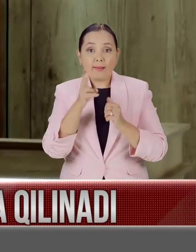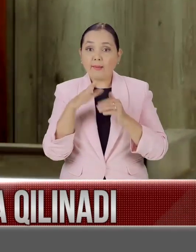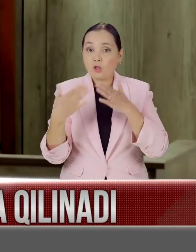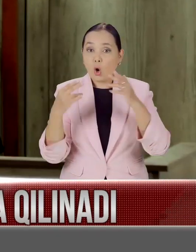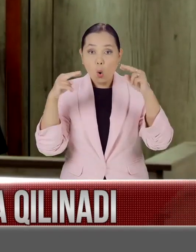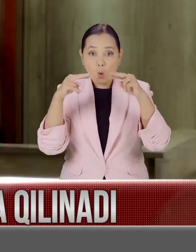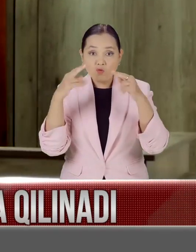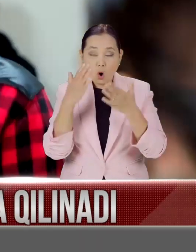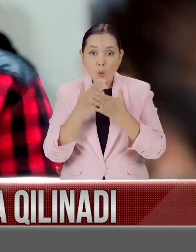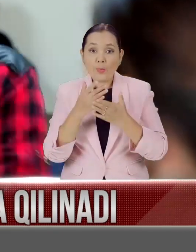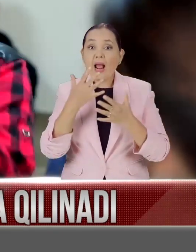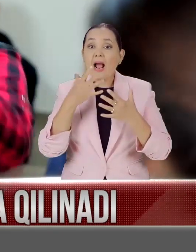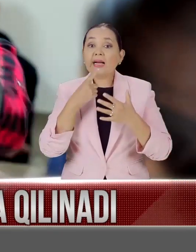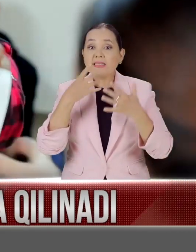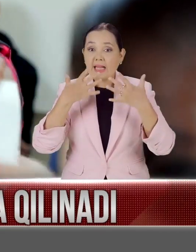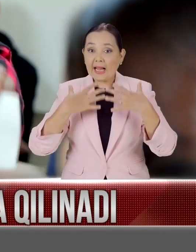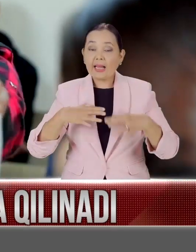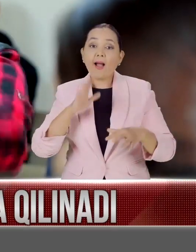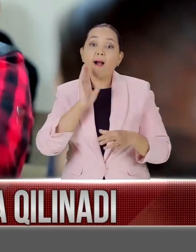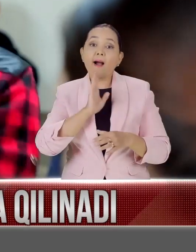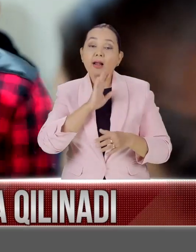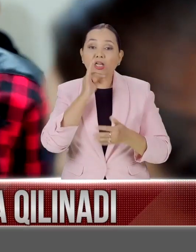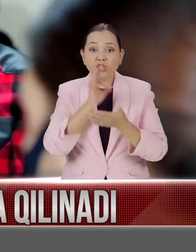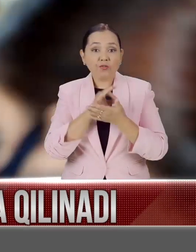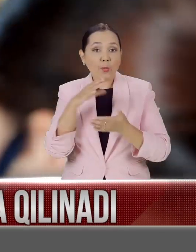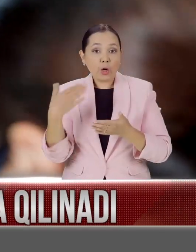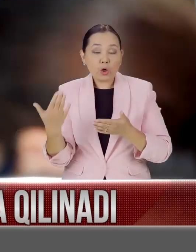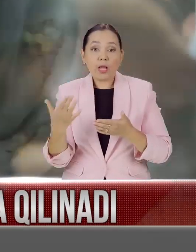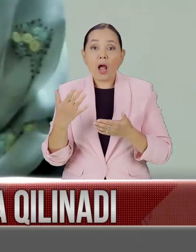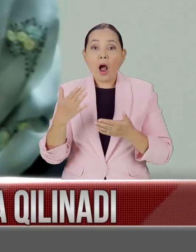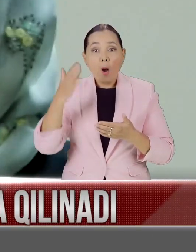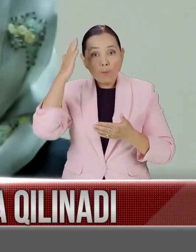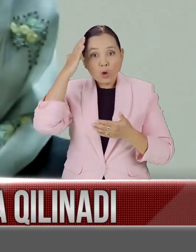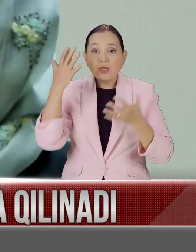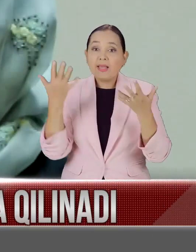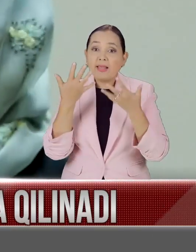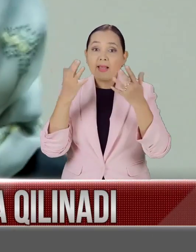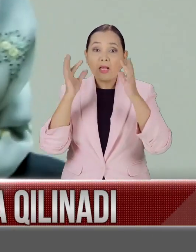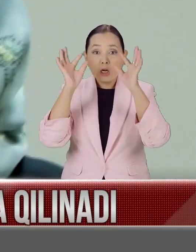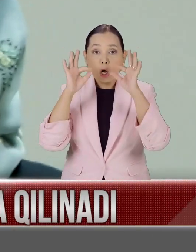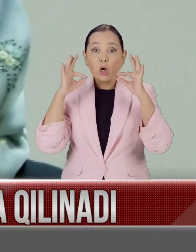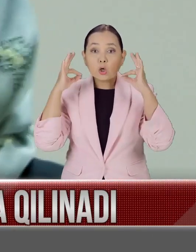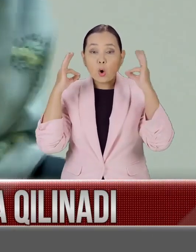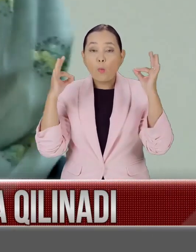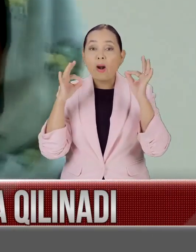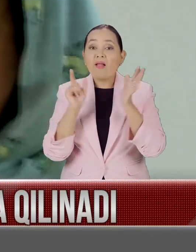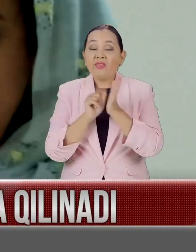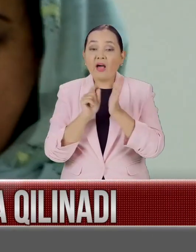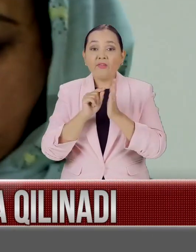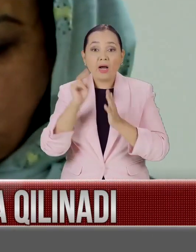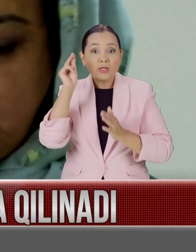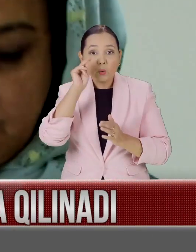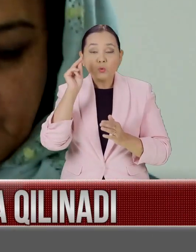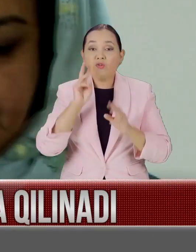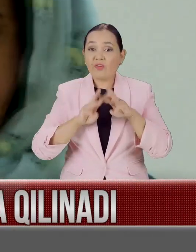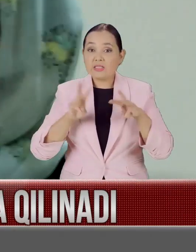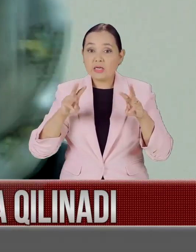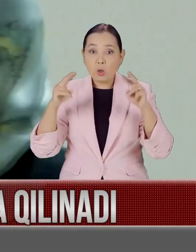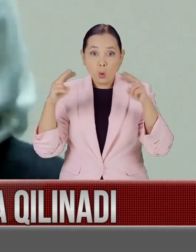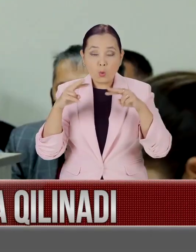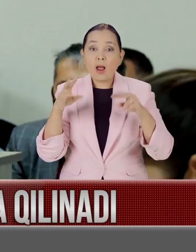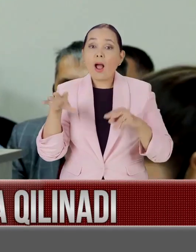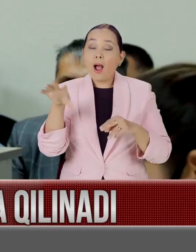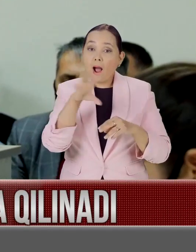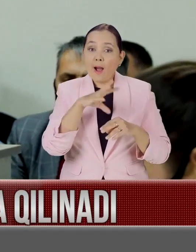ikki tomonda guvohlar bor. Igniga qizil kiyim ilgan ayol javobgar tomon bo'lsa, boshiga yengilgina ro'mol tashlagan nafaqadagi o'qituvchi esa vazirlikning